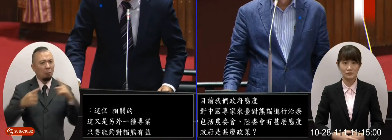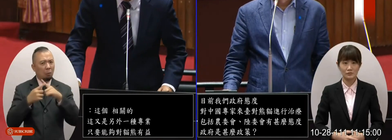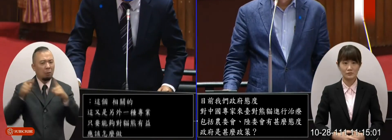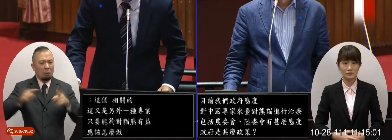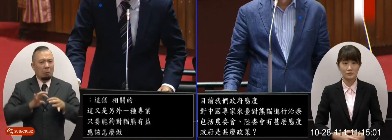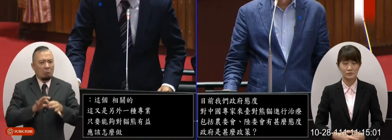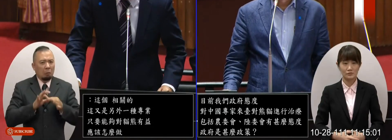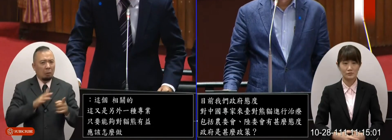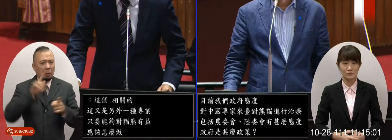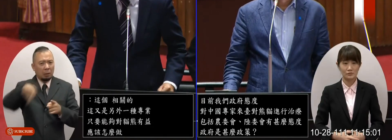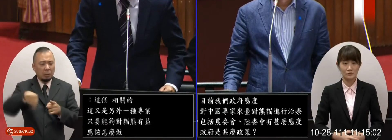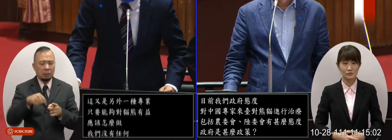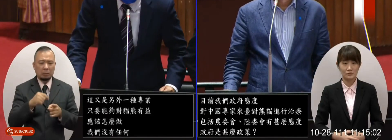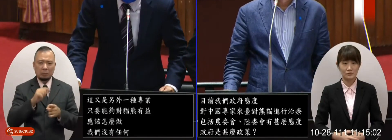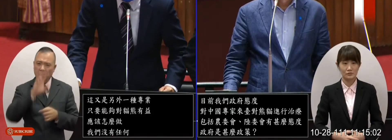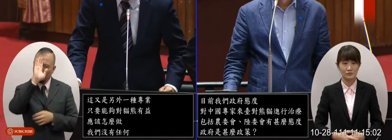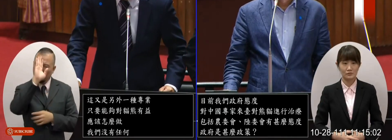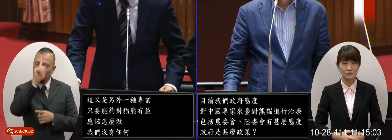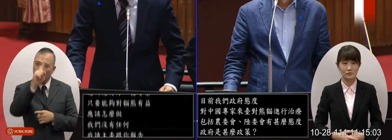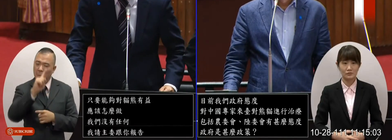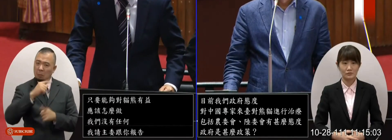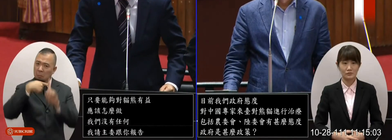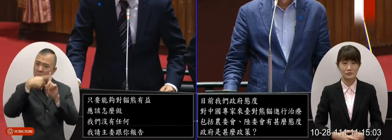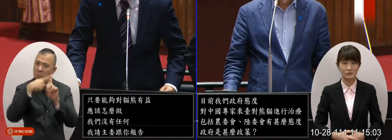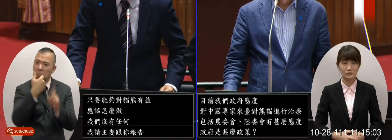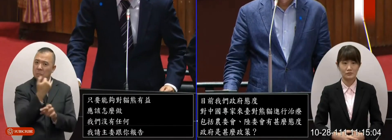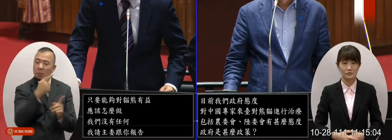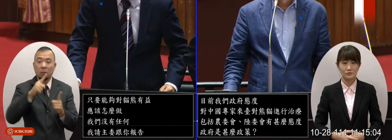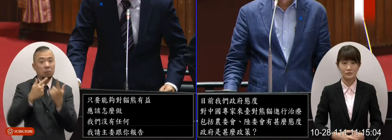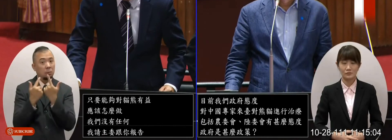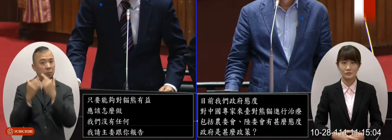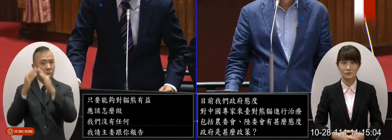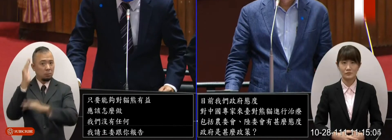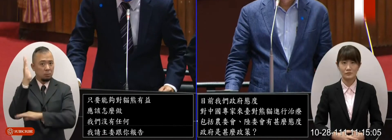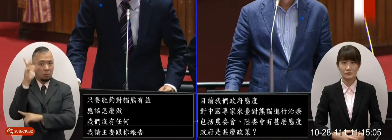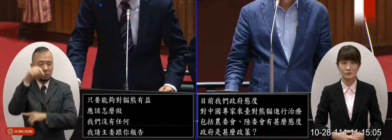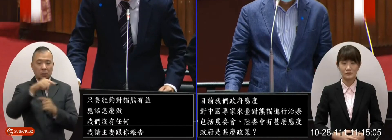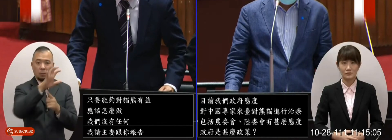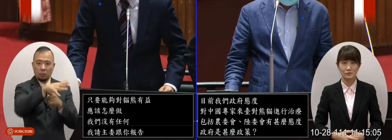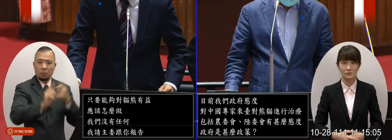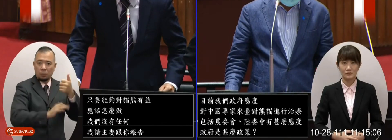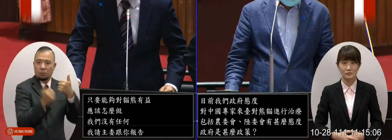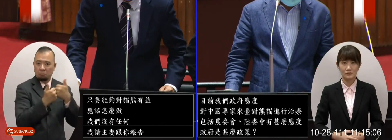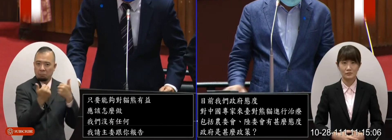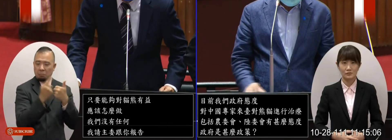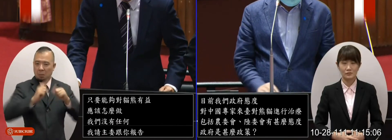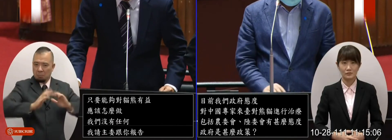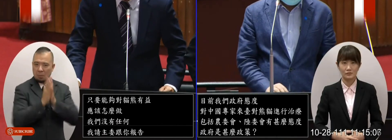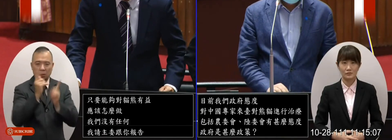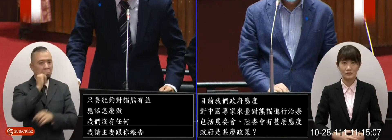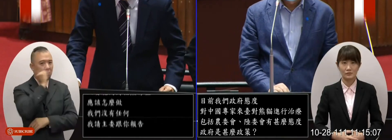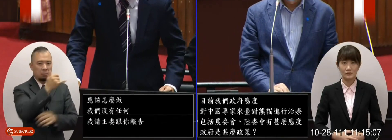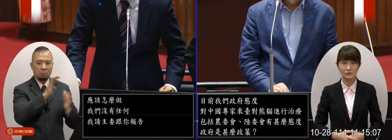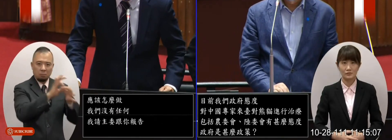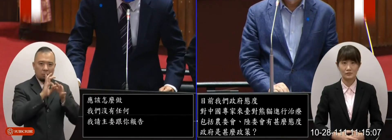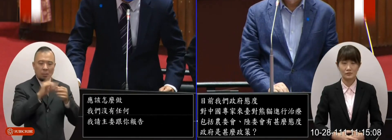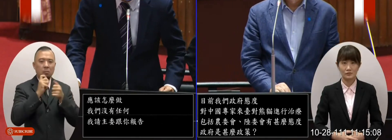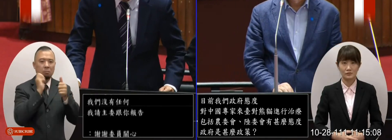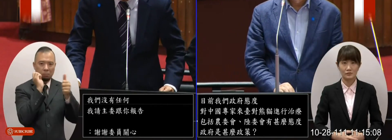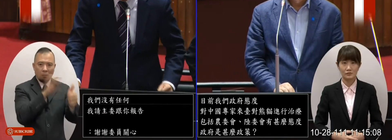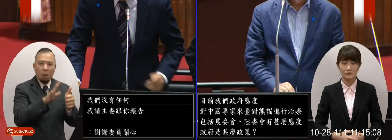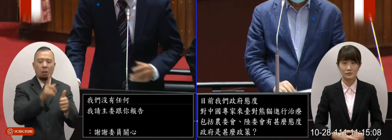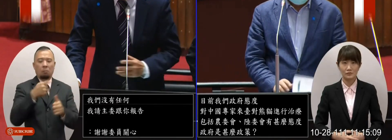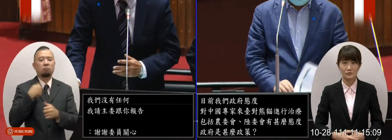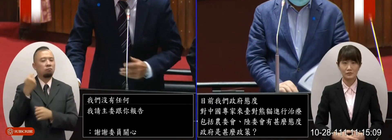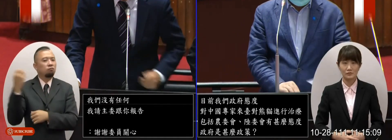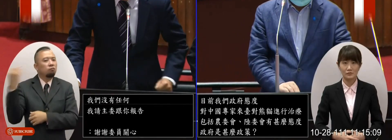现在的状况。那台北市政府在第一时间跟农委会联系之后，我们立即的同意，所以我们也很希